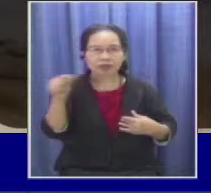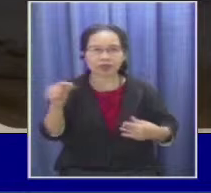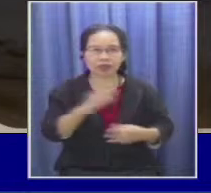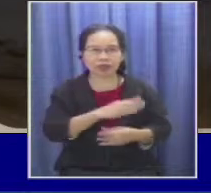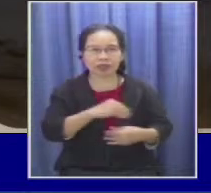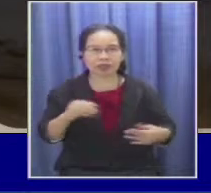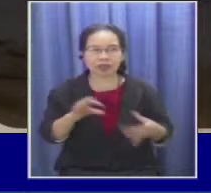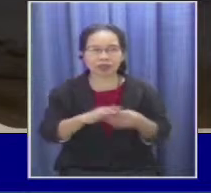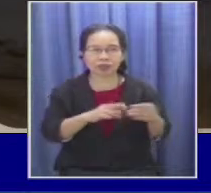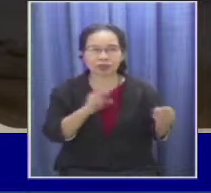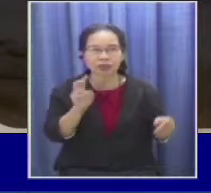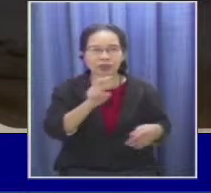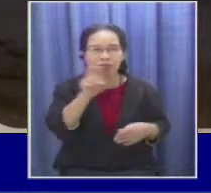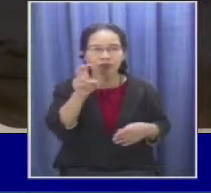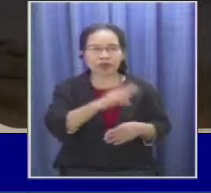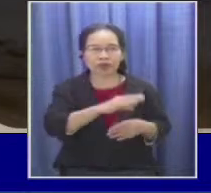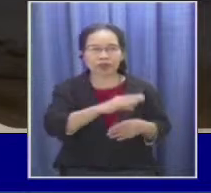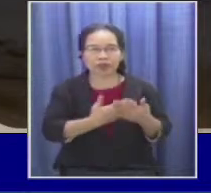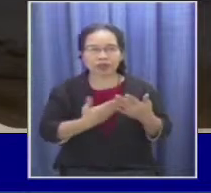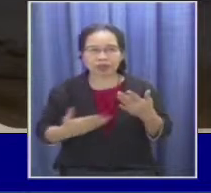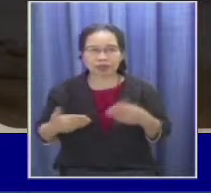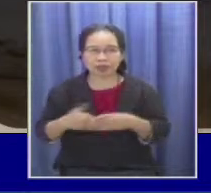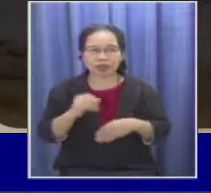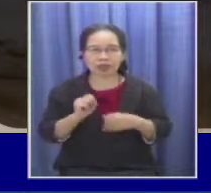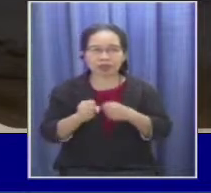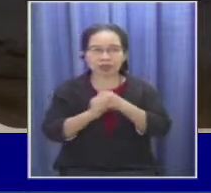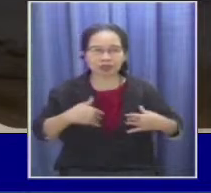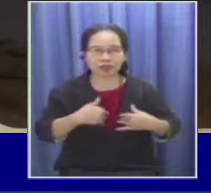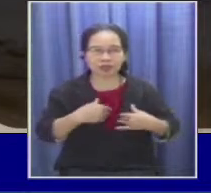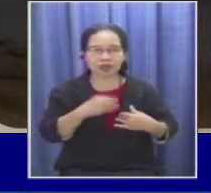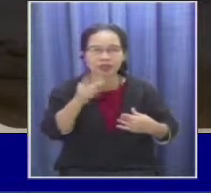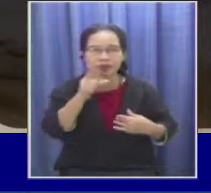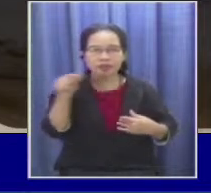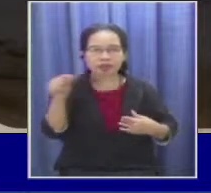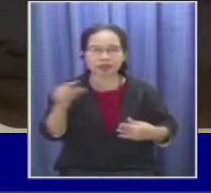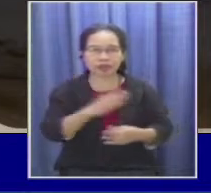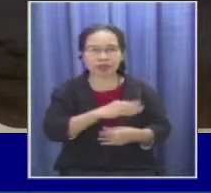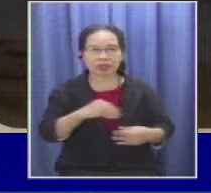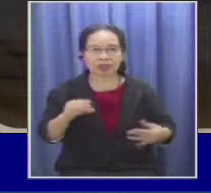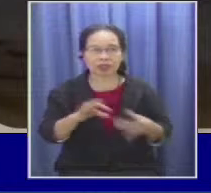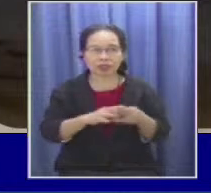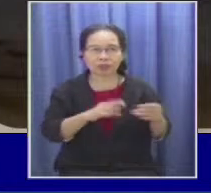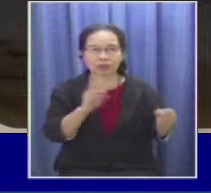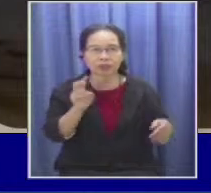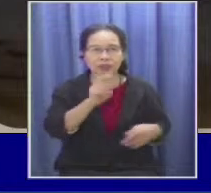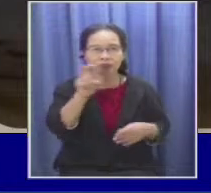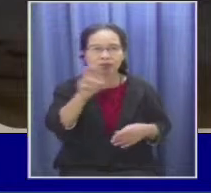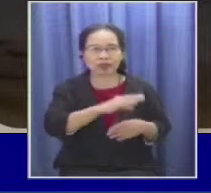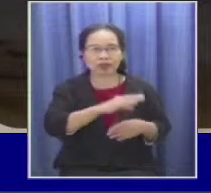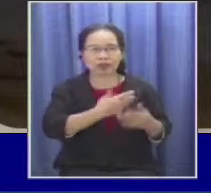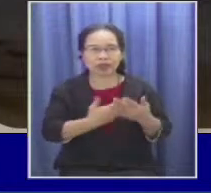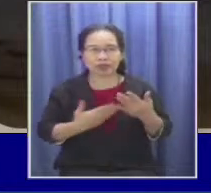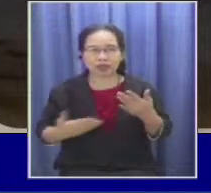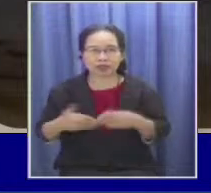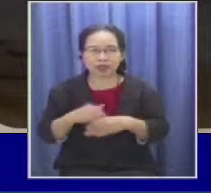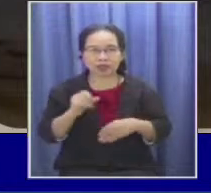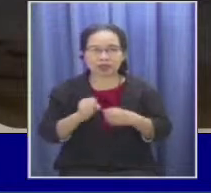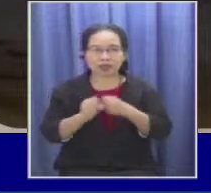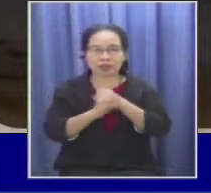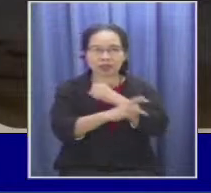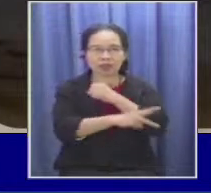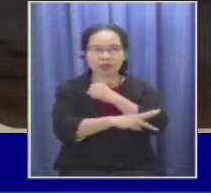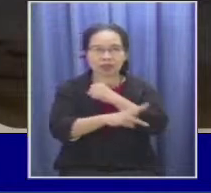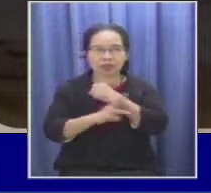na entoteboa ne ntakraboa ne mmoa woria ne mmoa ewo pumu sunyina enipa di won